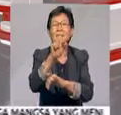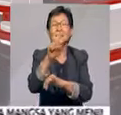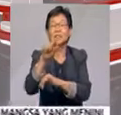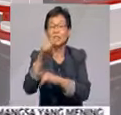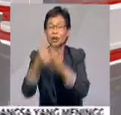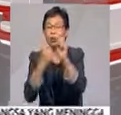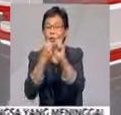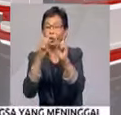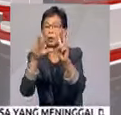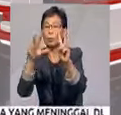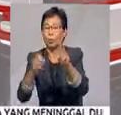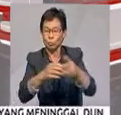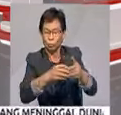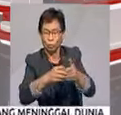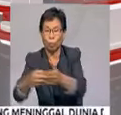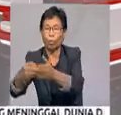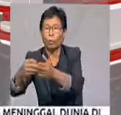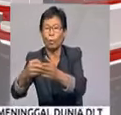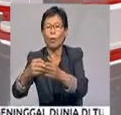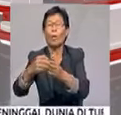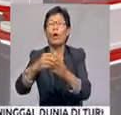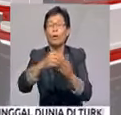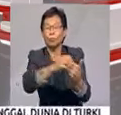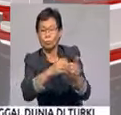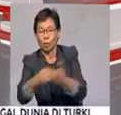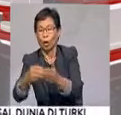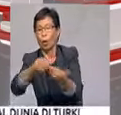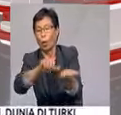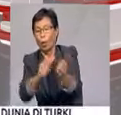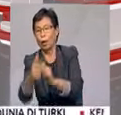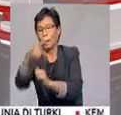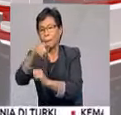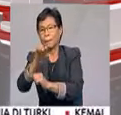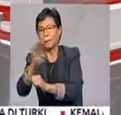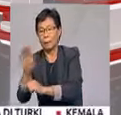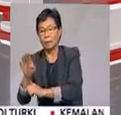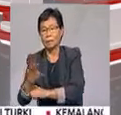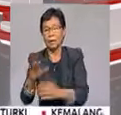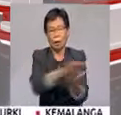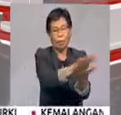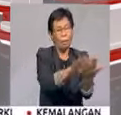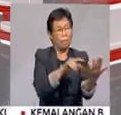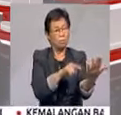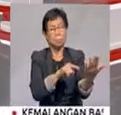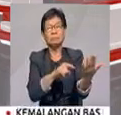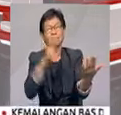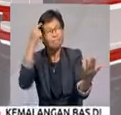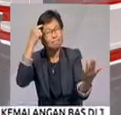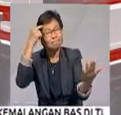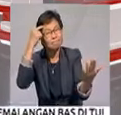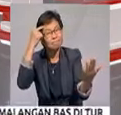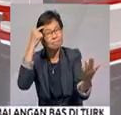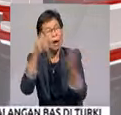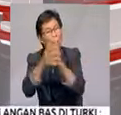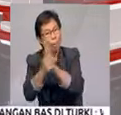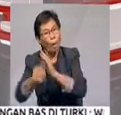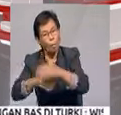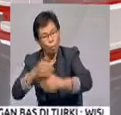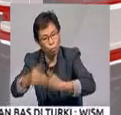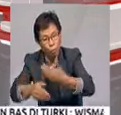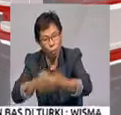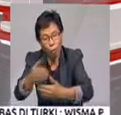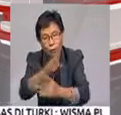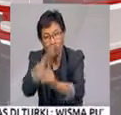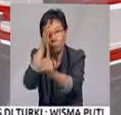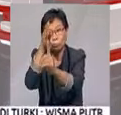yang diterajui Pertubuhan Bangsa-Bangsa Bersatu PBB. Penggubalannya mengambil kira potensi perkembangan dan hala